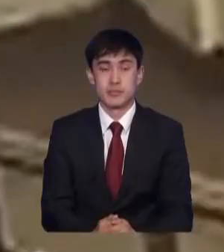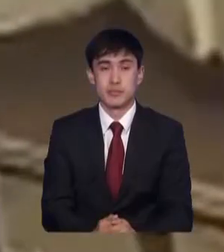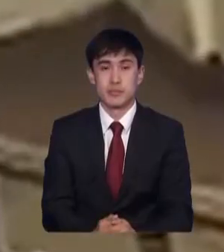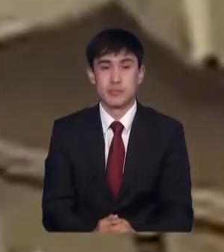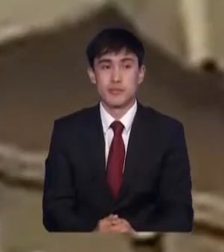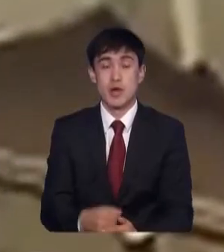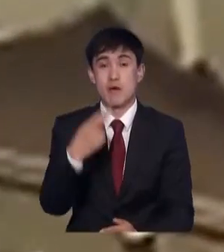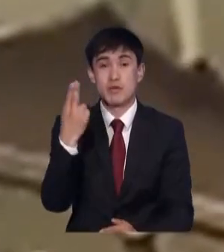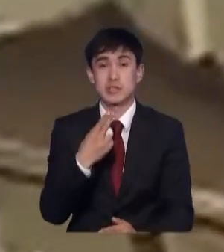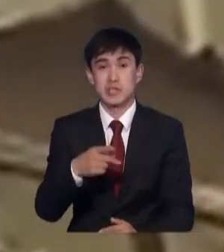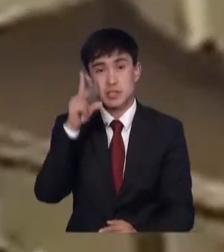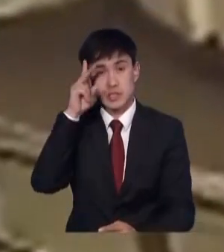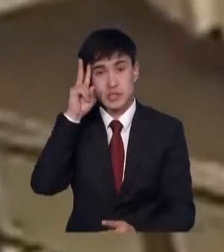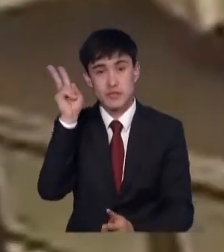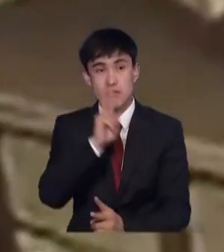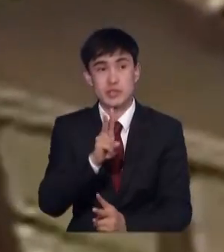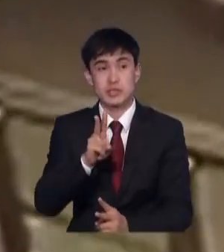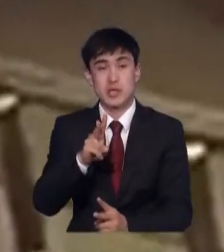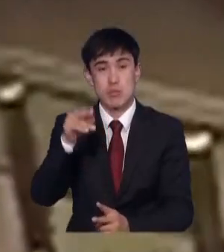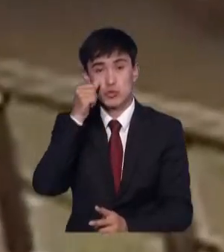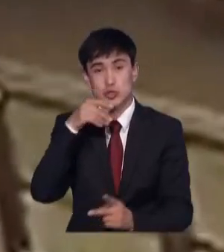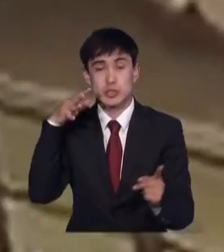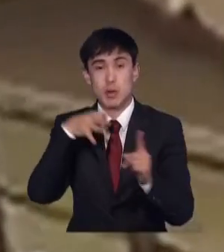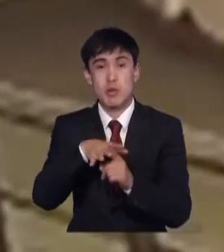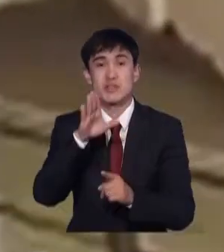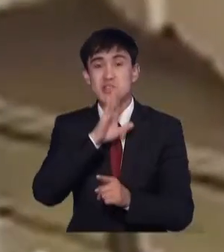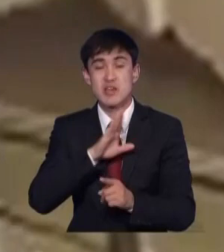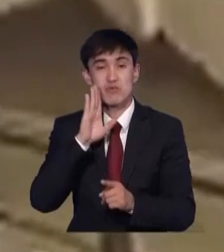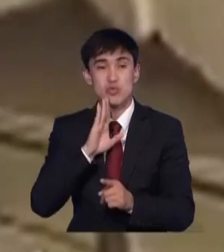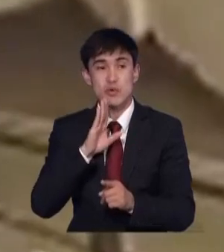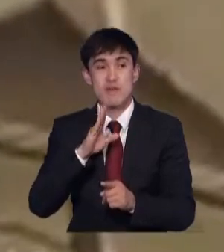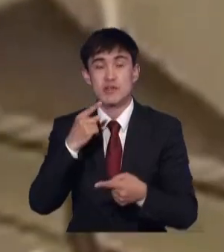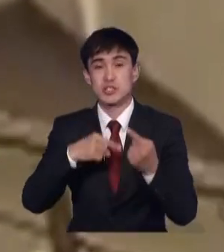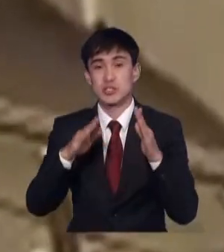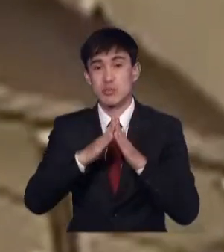воз мне неизвестный напал на девушку возвращавшихся